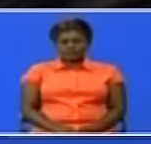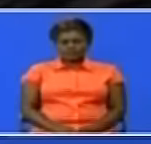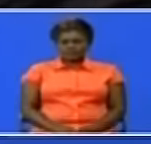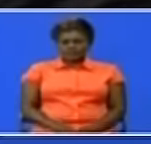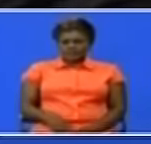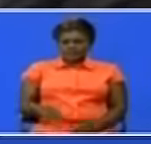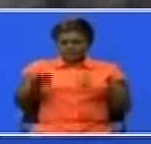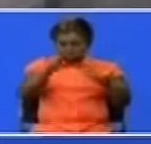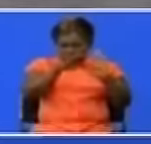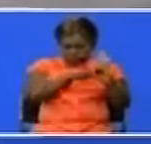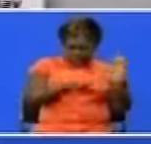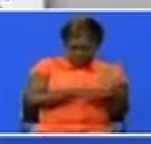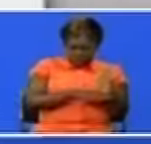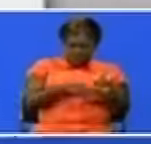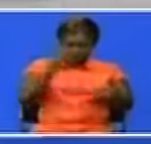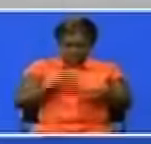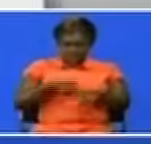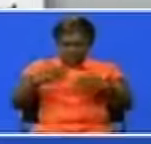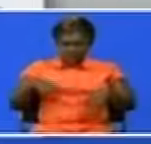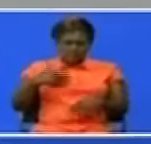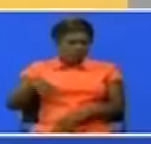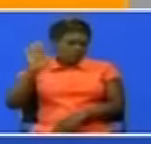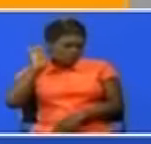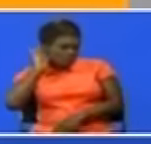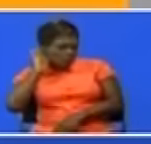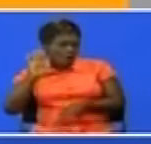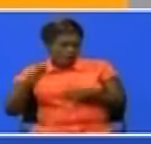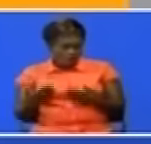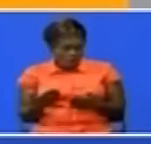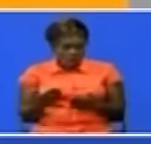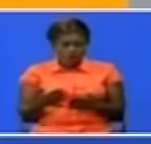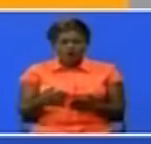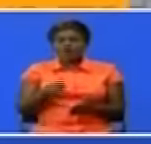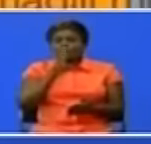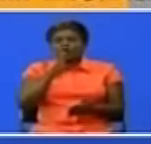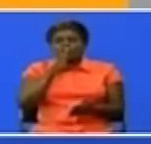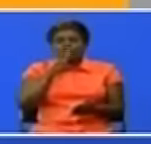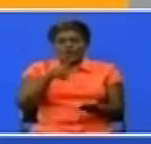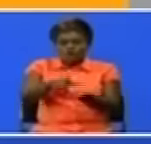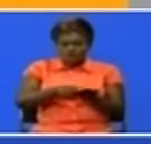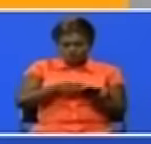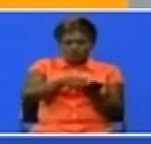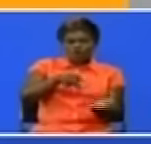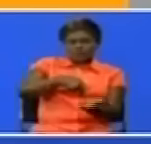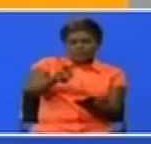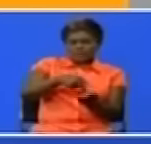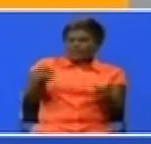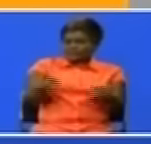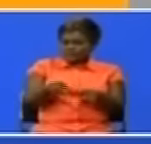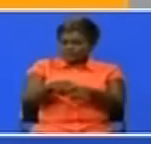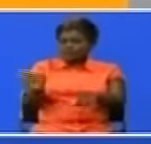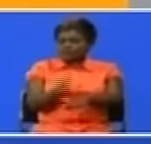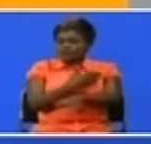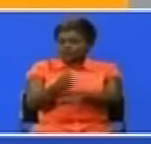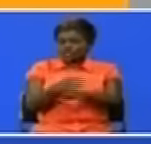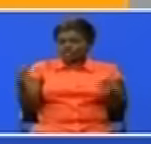Vipindi vya kuanika hewani wasikilizaji wanaodaiwa madeni ama kudai pia vimepigwa marufuku, sawia na vipindi vya muziki vinavyokosa maadili mema kwa